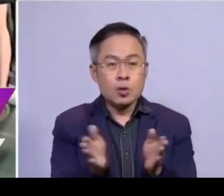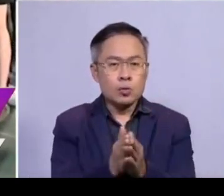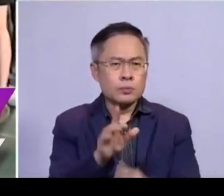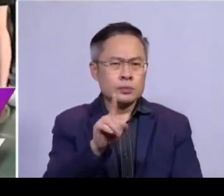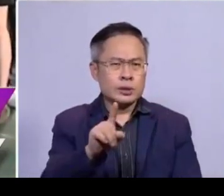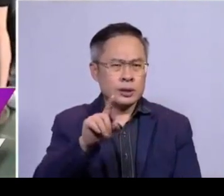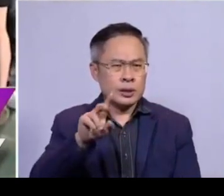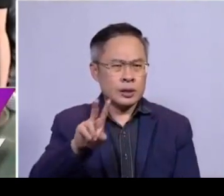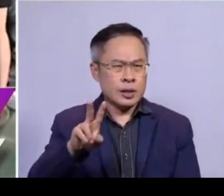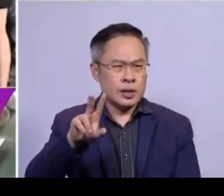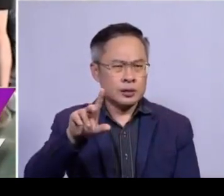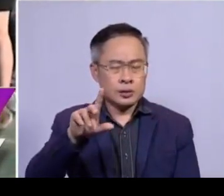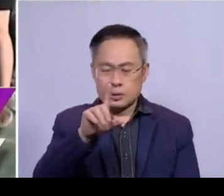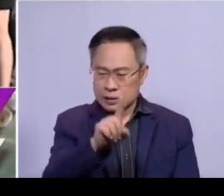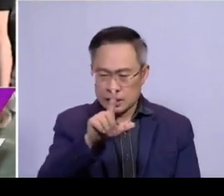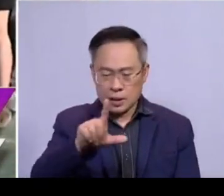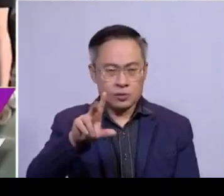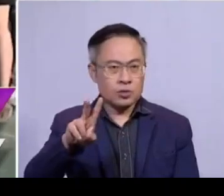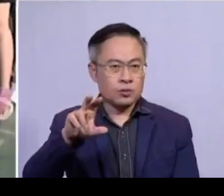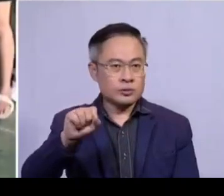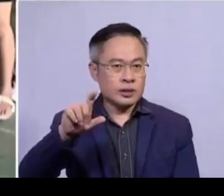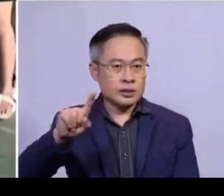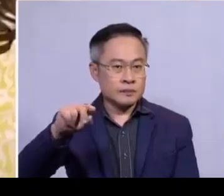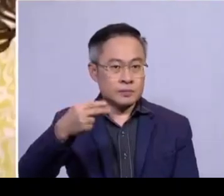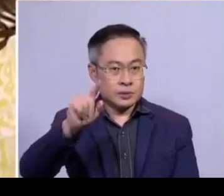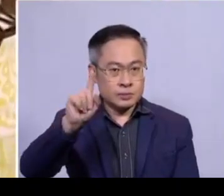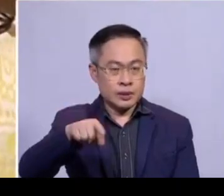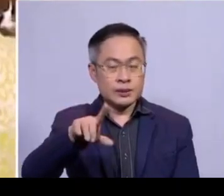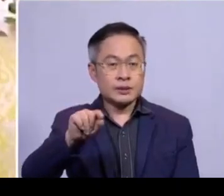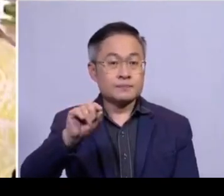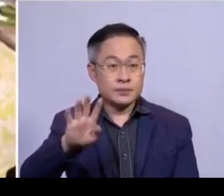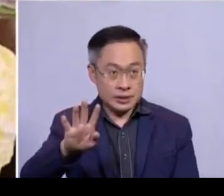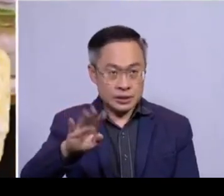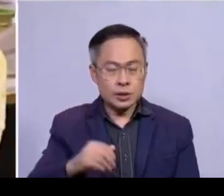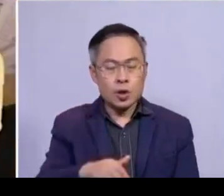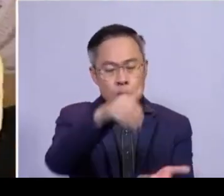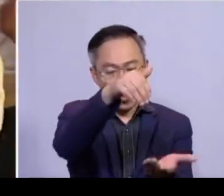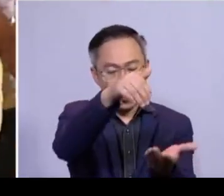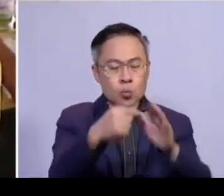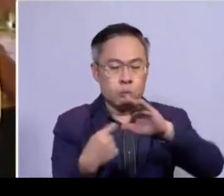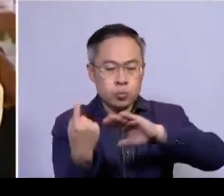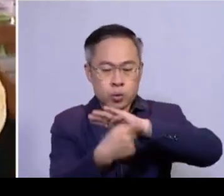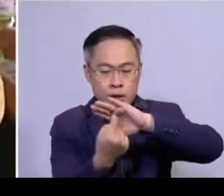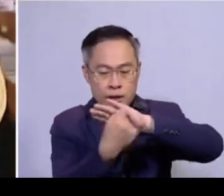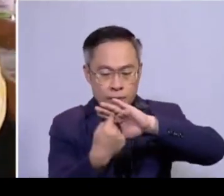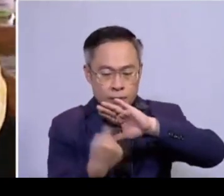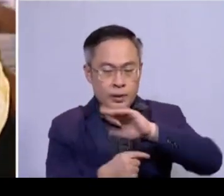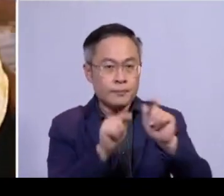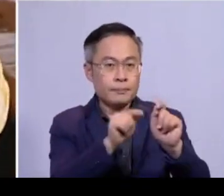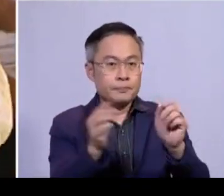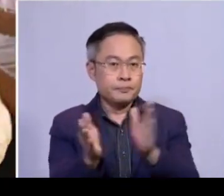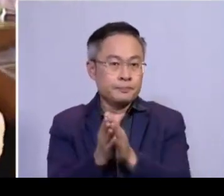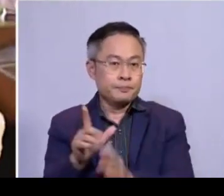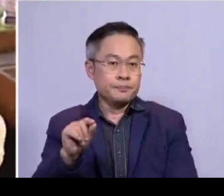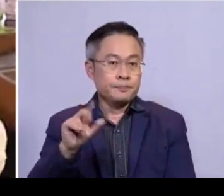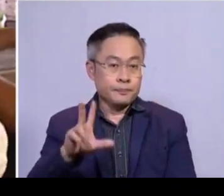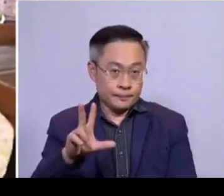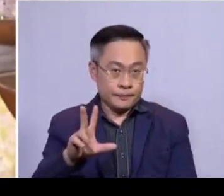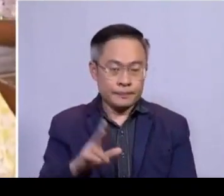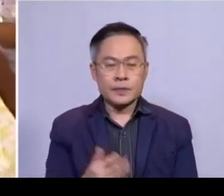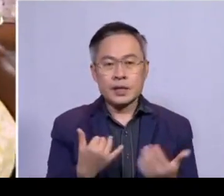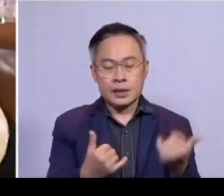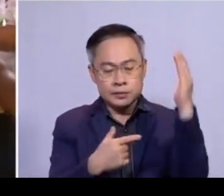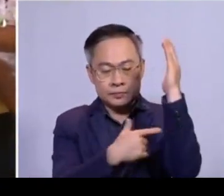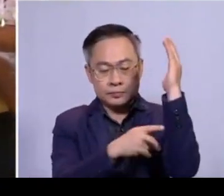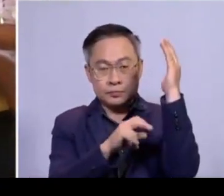1,221,024 คนมีหน่วยเลือกตั้งรวมทั้งสิ้น 2,141 หน่วยครอบคลุม23อำเภอด้วยกันค่ะต้องบอกนะคะว่านครศรีธรรม